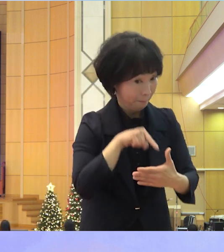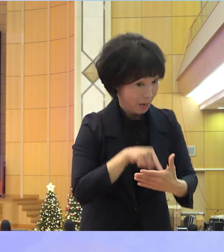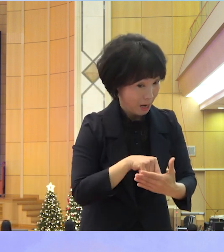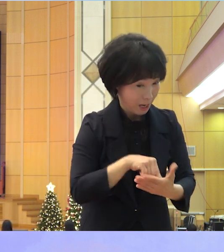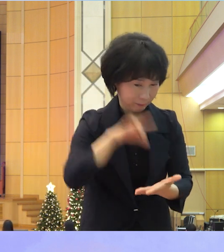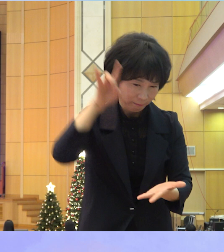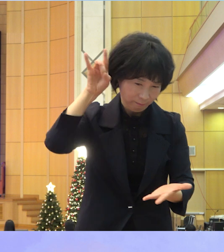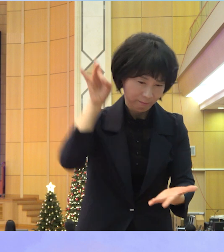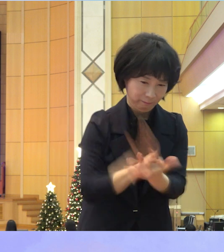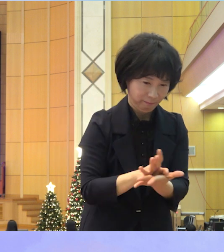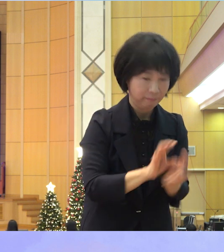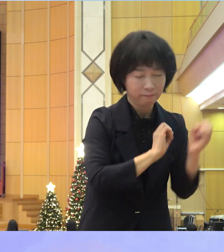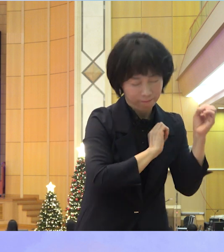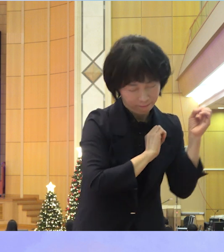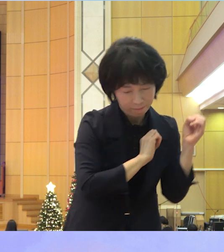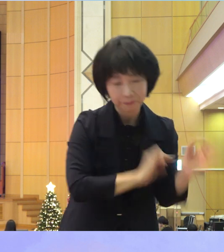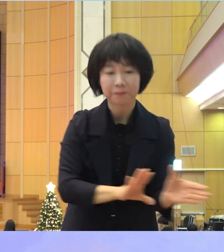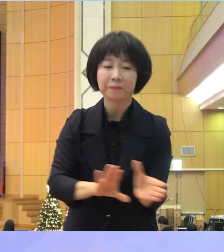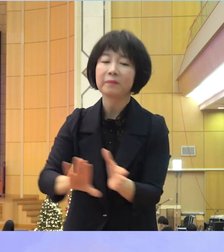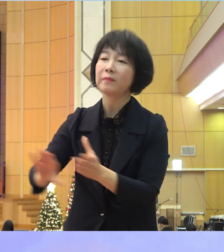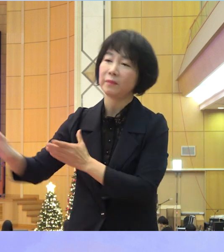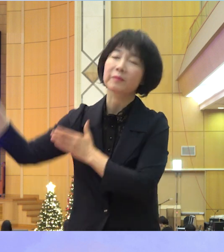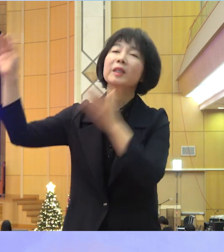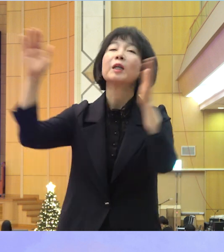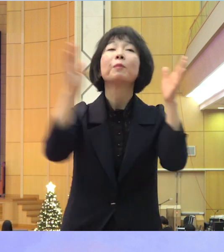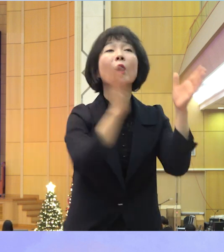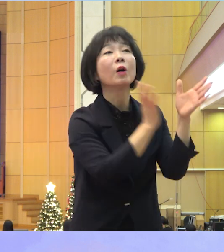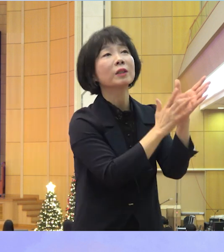교만한 마음을